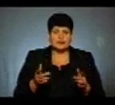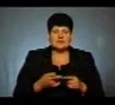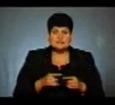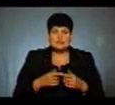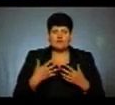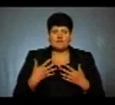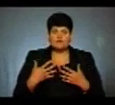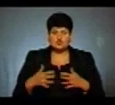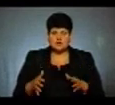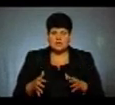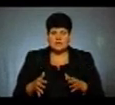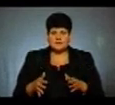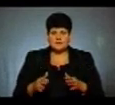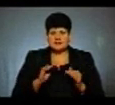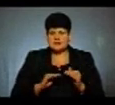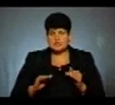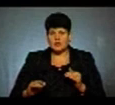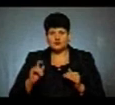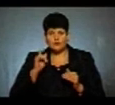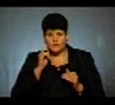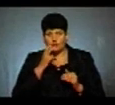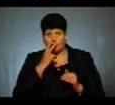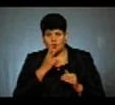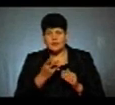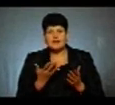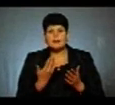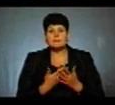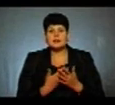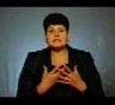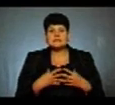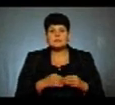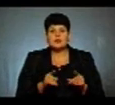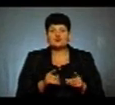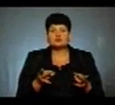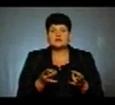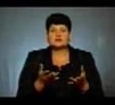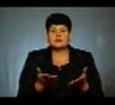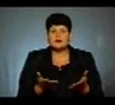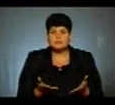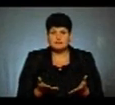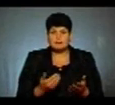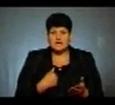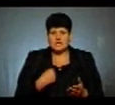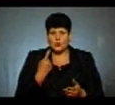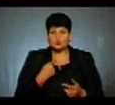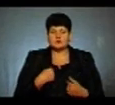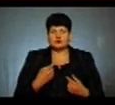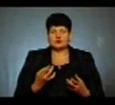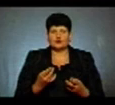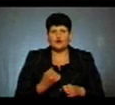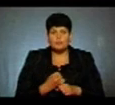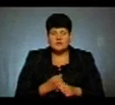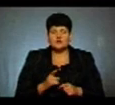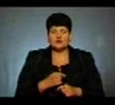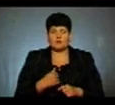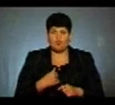з підліткового віку їм показує, якою має бути сім'я і що тобі потрібно безпосередньо мені особисто робити, щоб моя